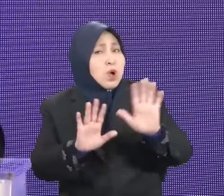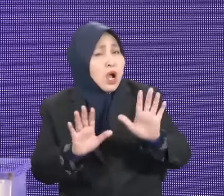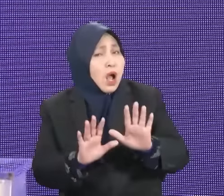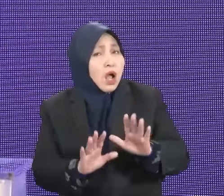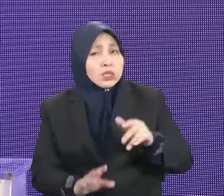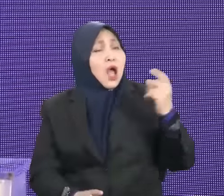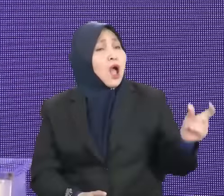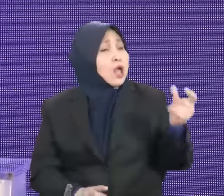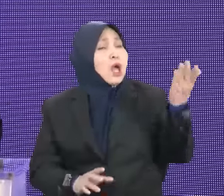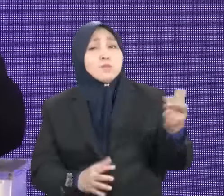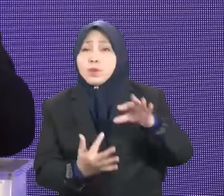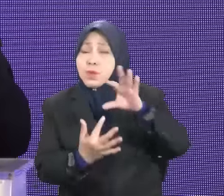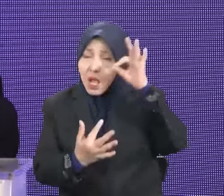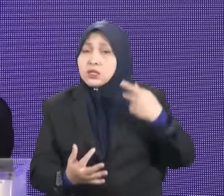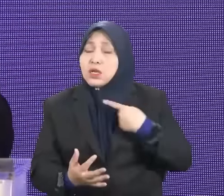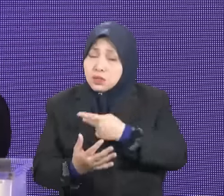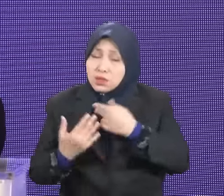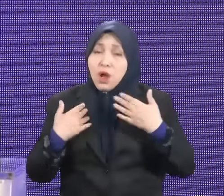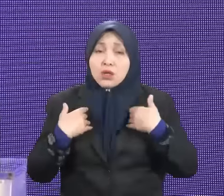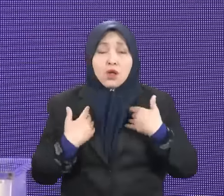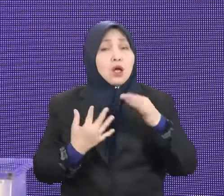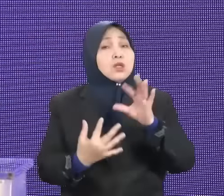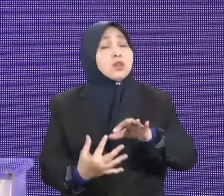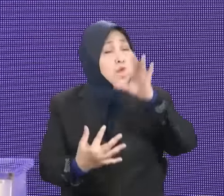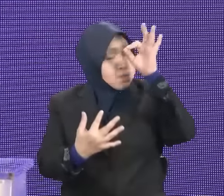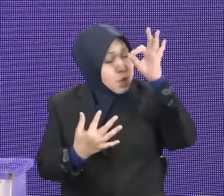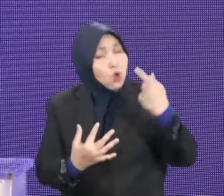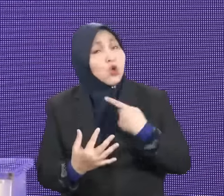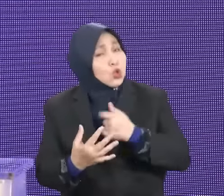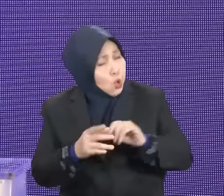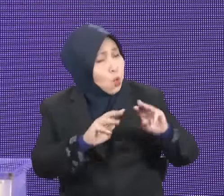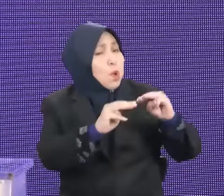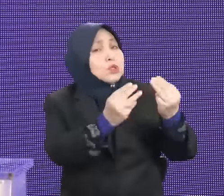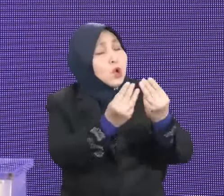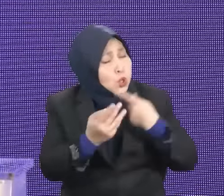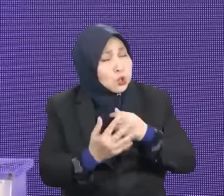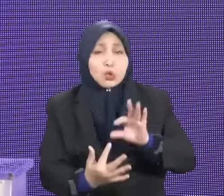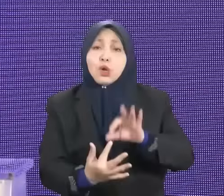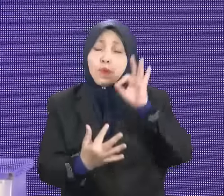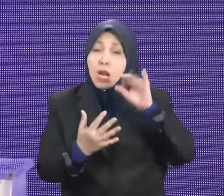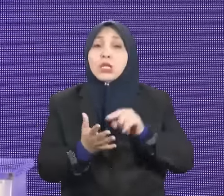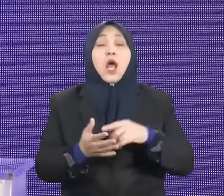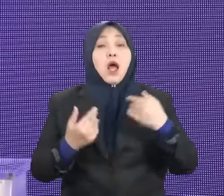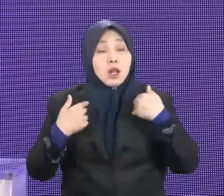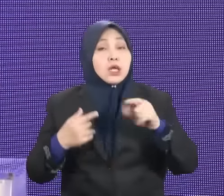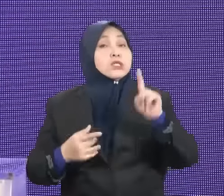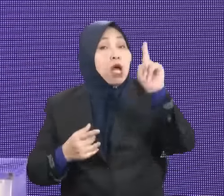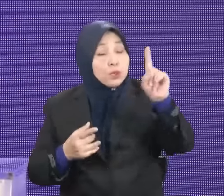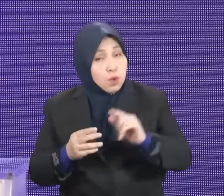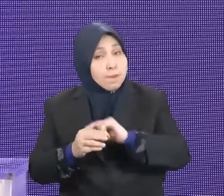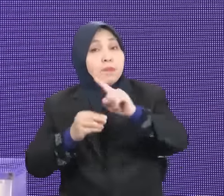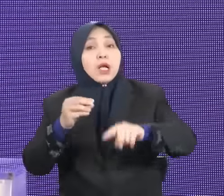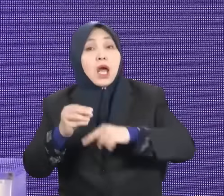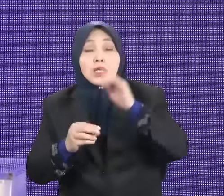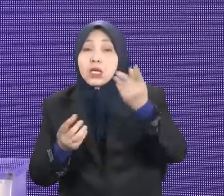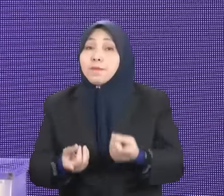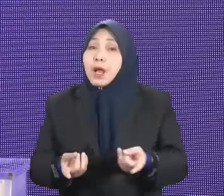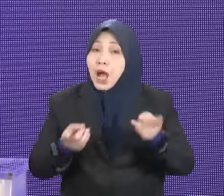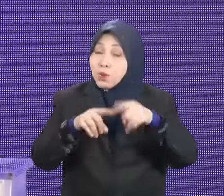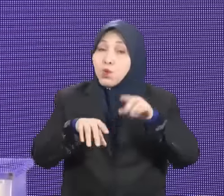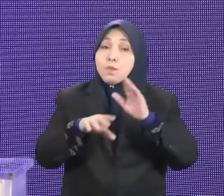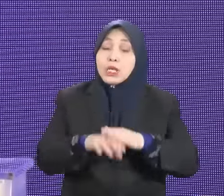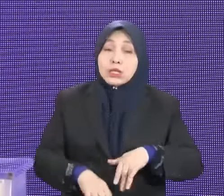sebenarnya kita adalah The Chosen One yang terpilih jadi ini adalah satu satu perkara yang berlaku pada